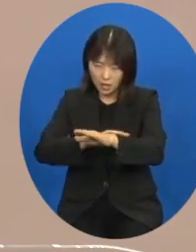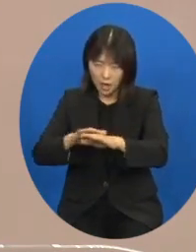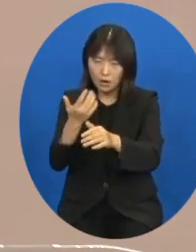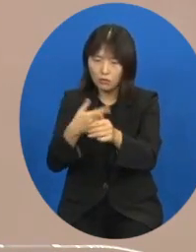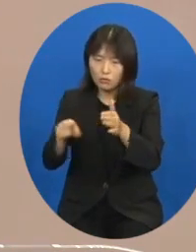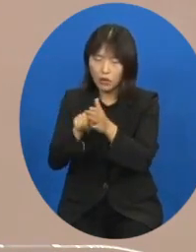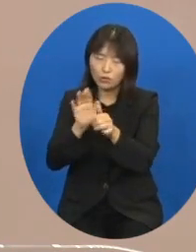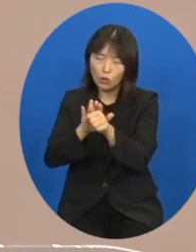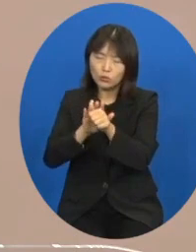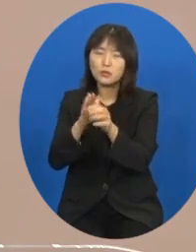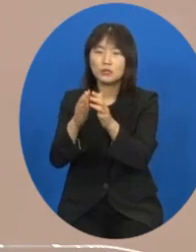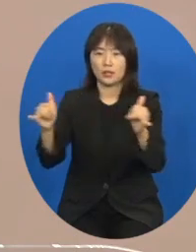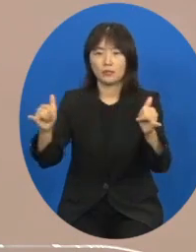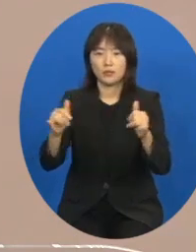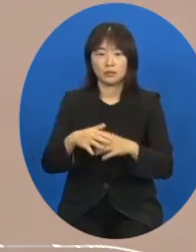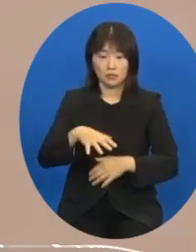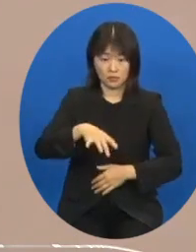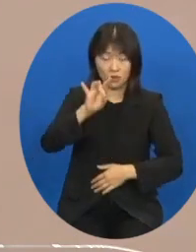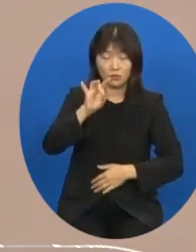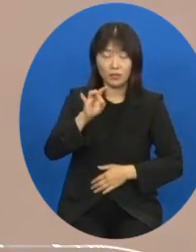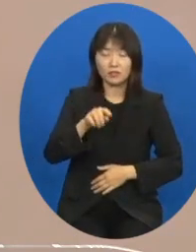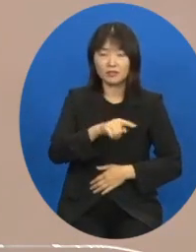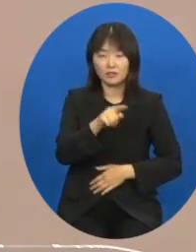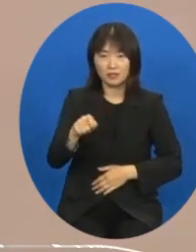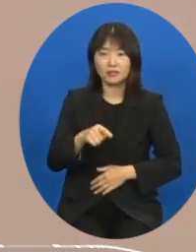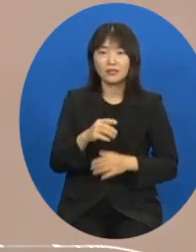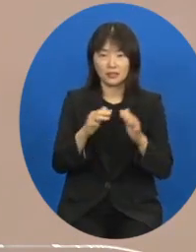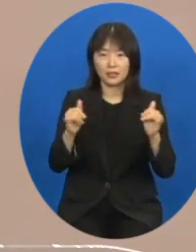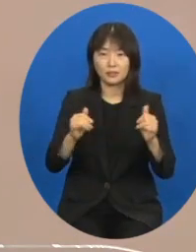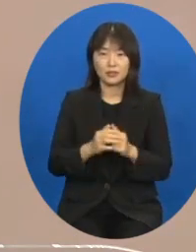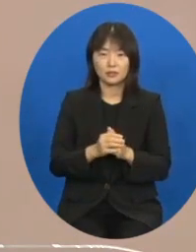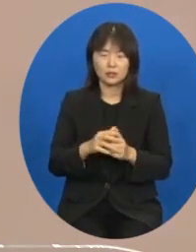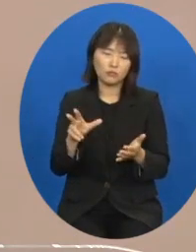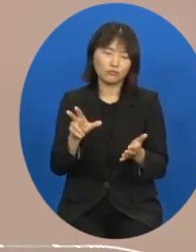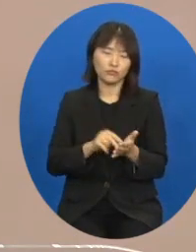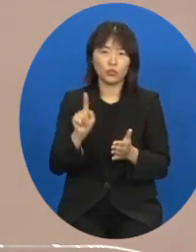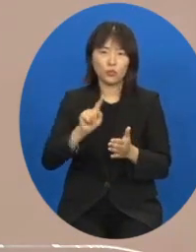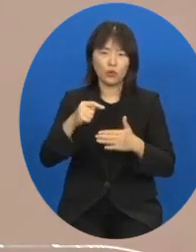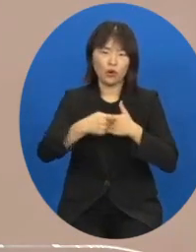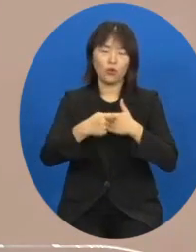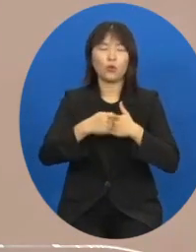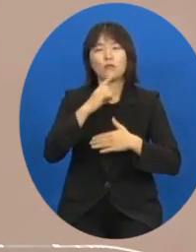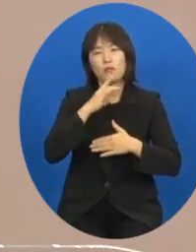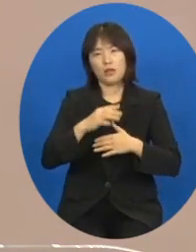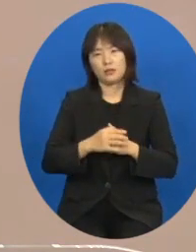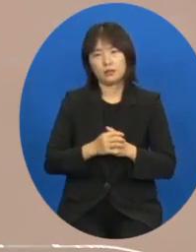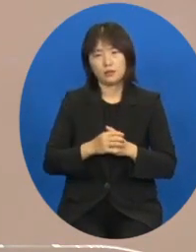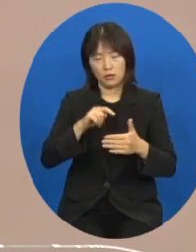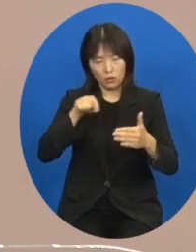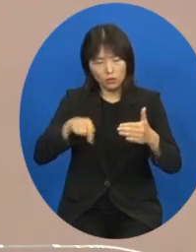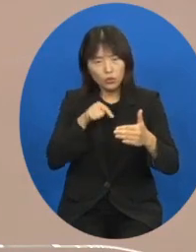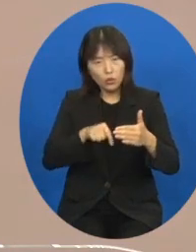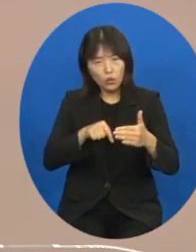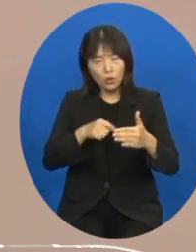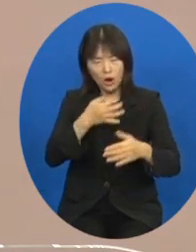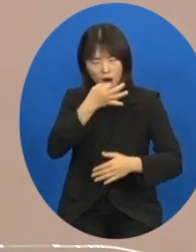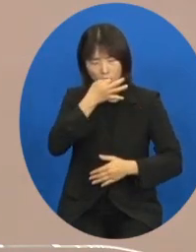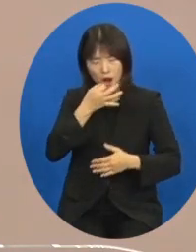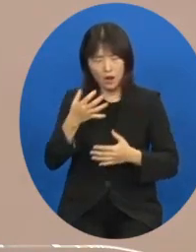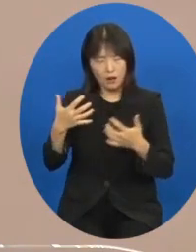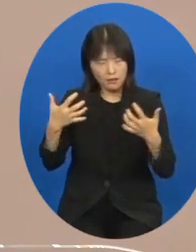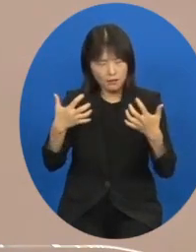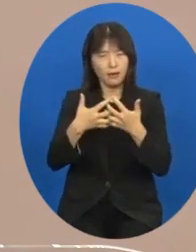일들이었습니다. 처음에는 그랬던 거죠. 근데 문제는 겉으로만 그런 거지 속으로는 탐심이